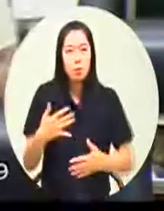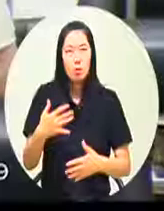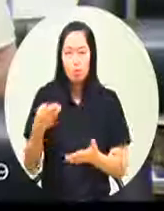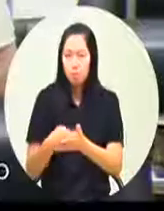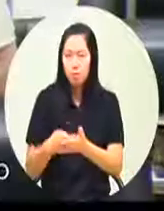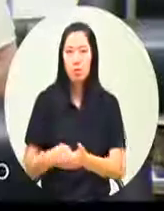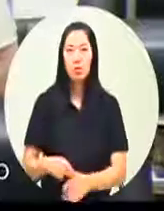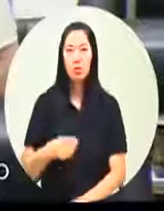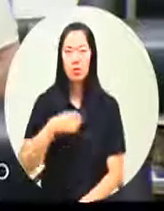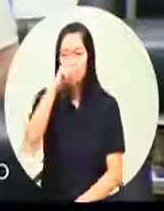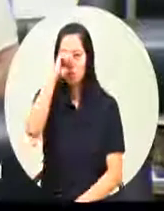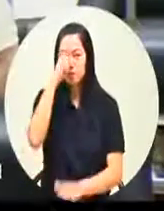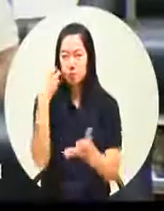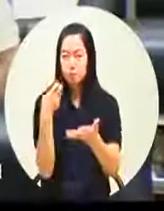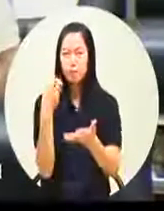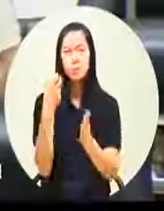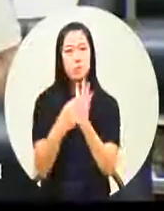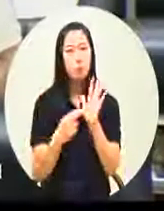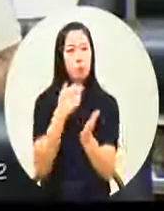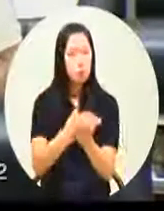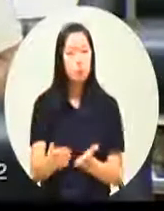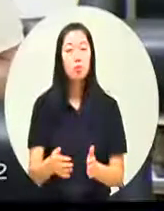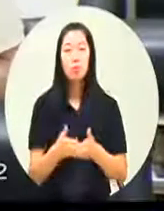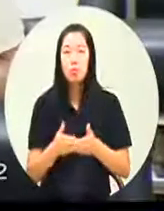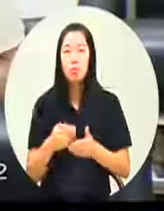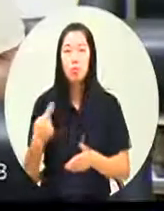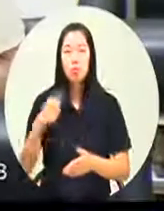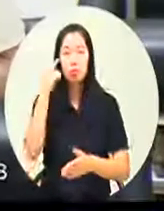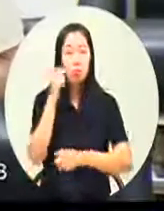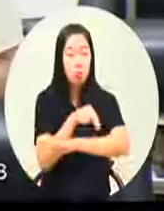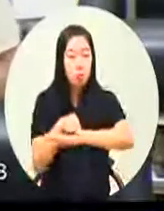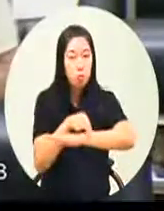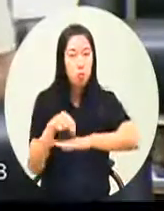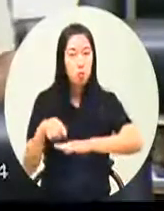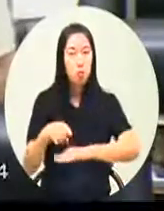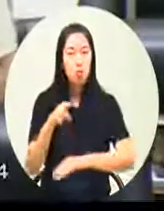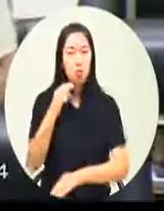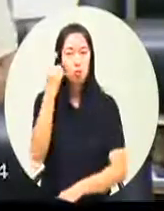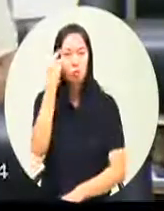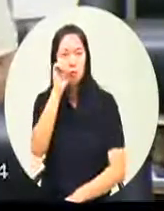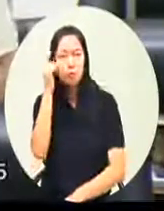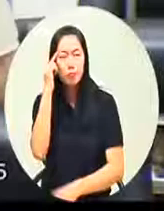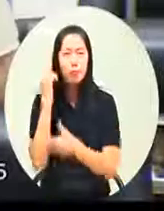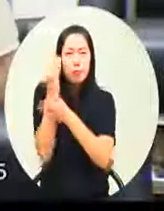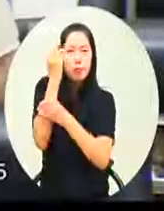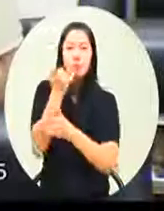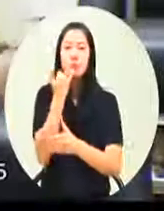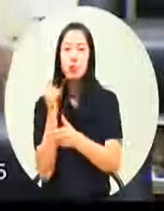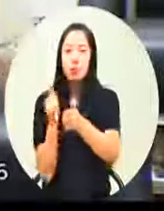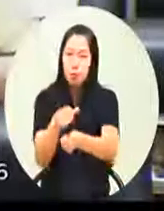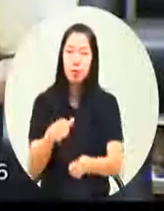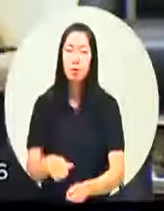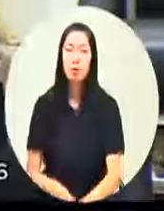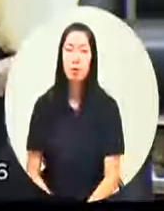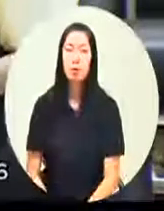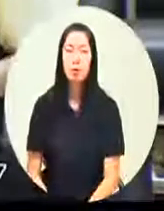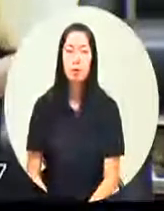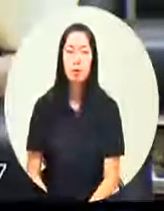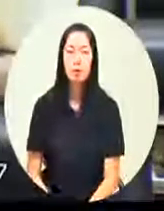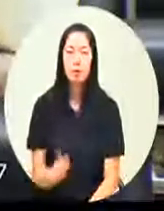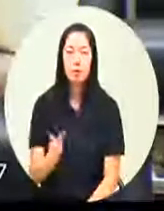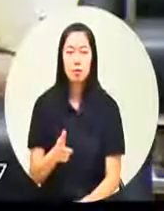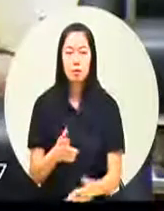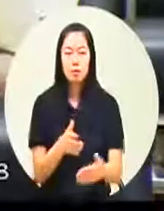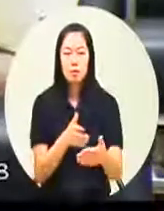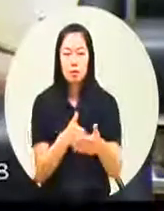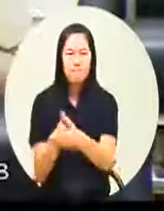决。好，我觉得要解决，在规划上是不是看有没有什么可以突破？好，不只是一个堵塞的